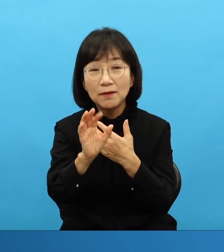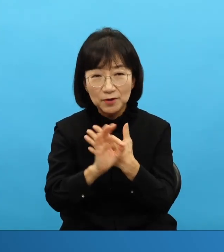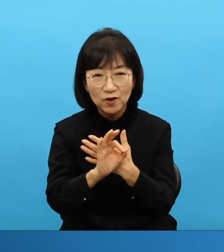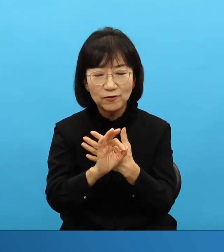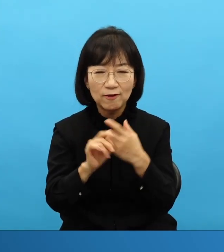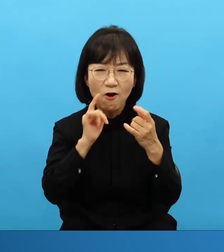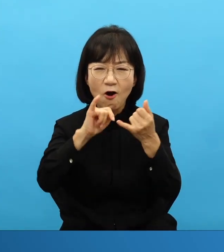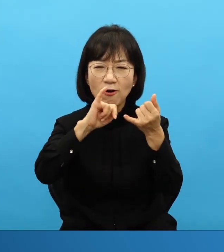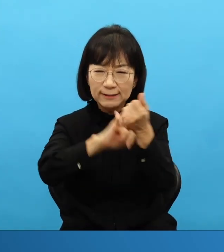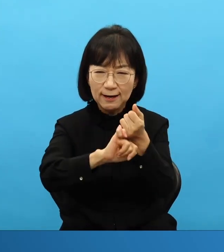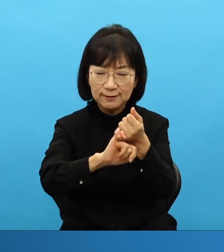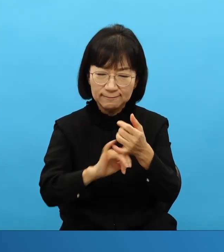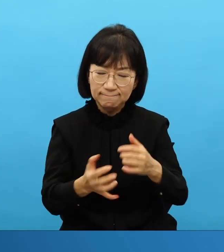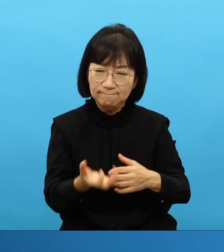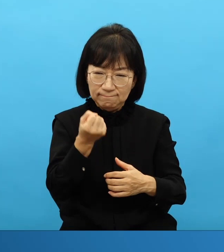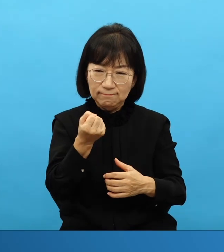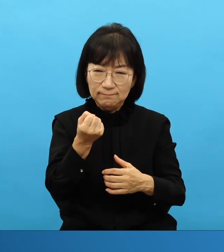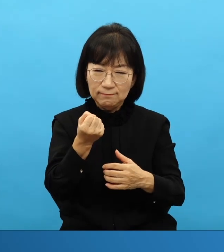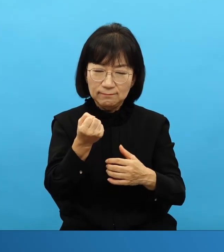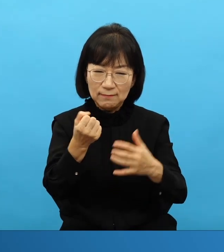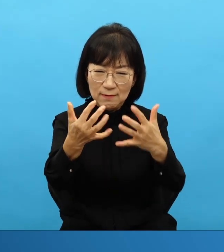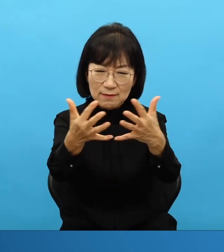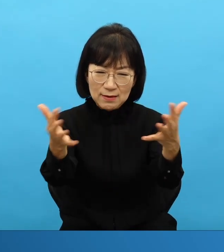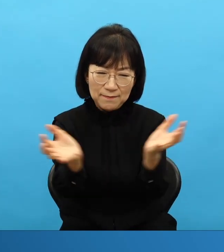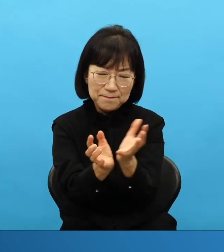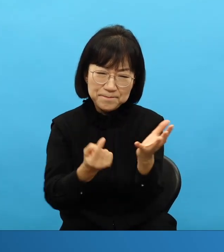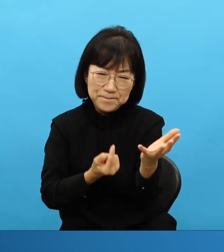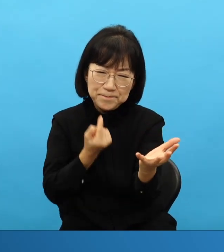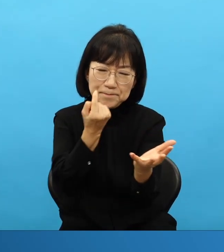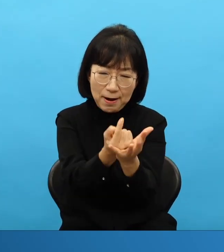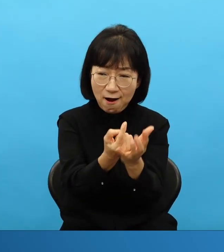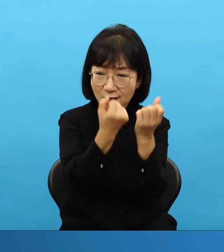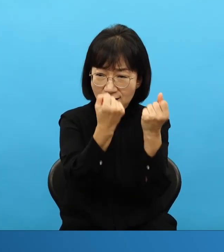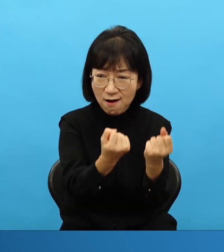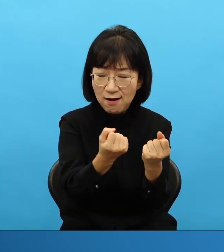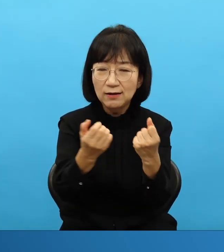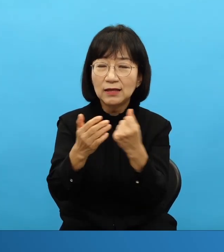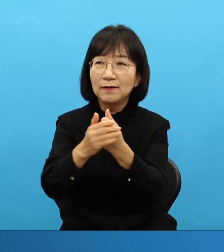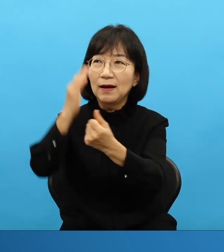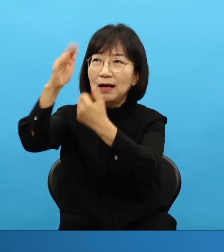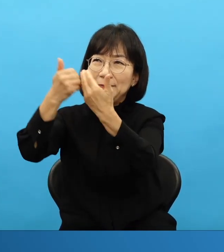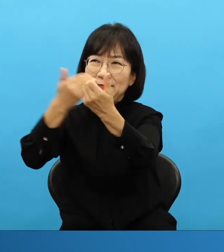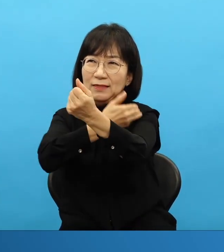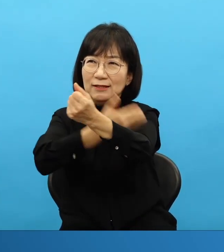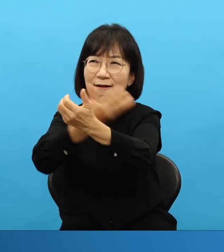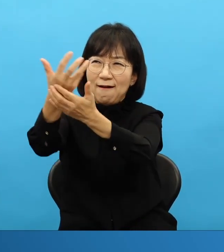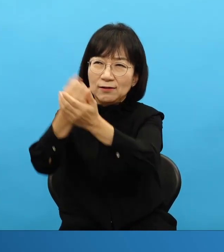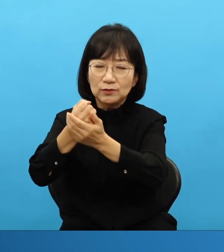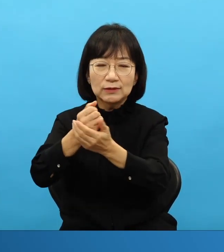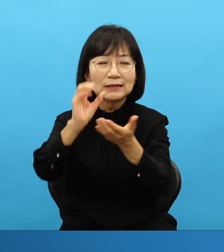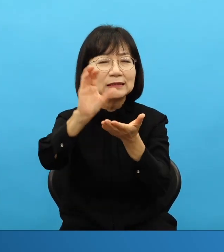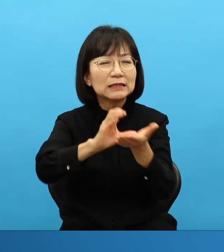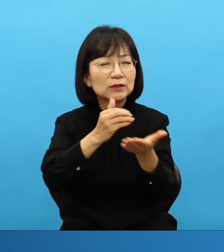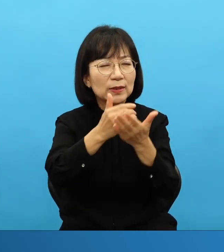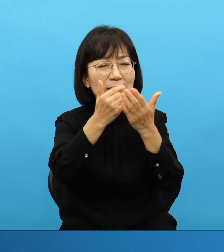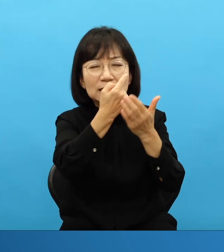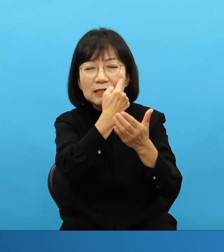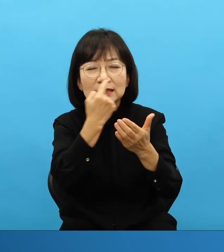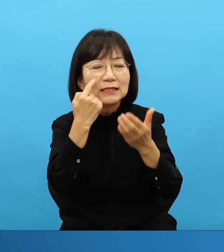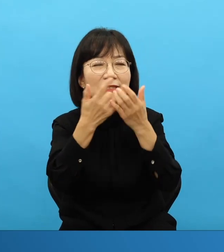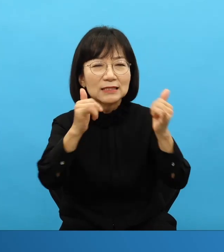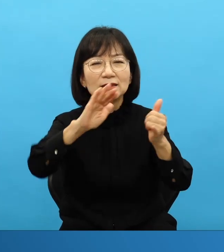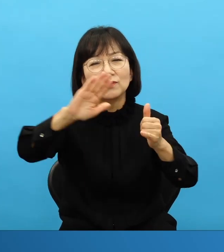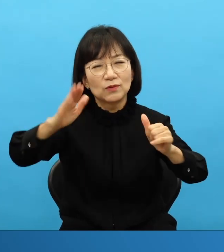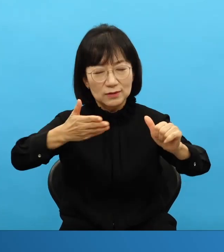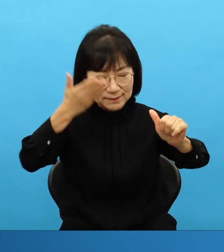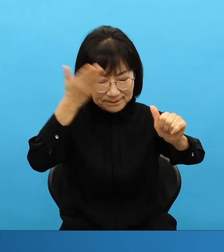언약의 들 속에 있기 때문에 하나님의 능력으로 그리스도의 정인되는 삶을 살길 바랍니다. 今天如果有生化癌症的我们的圣